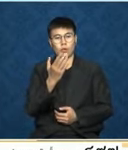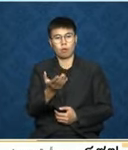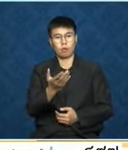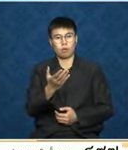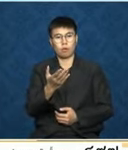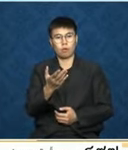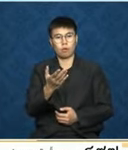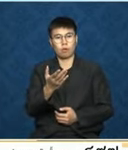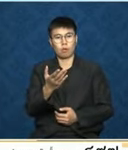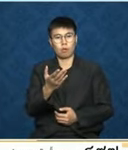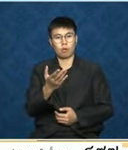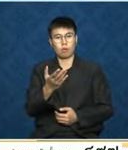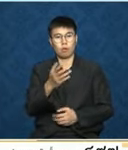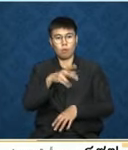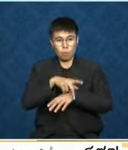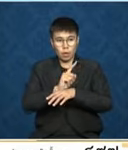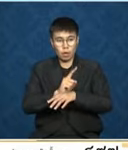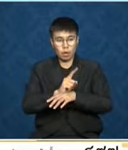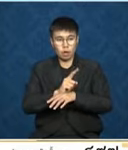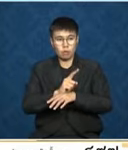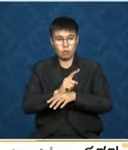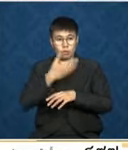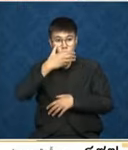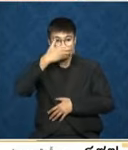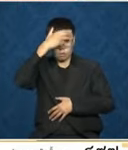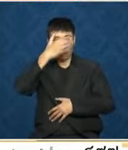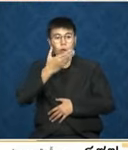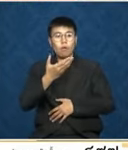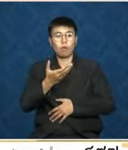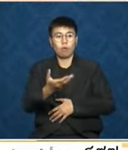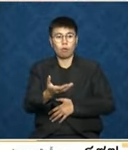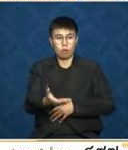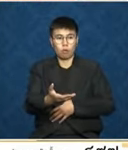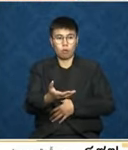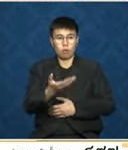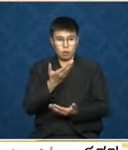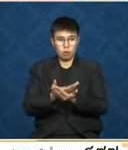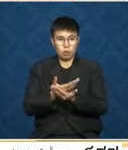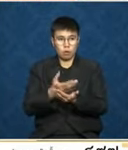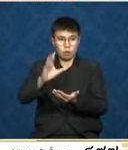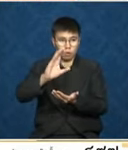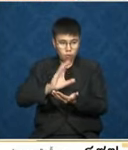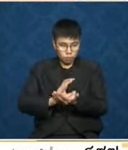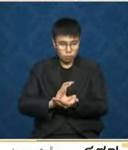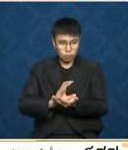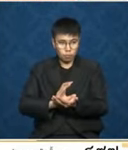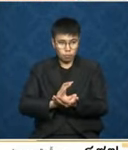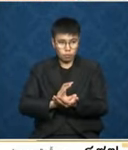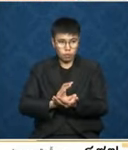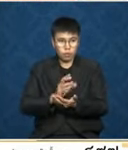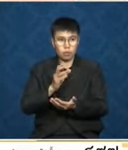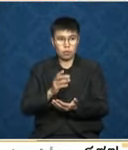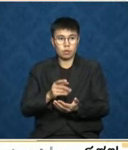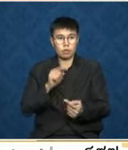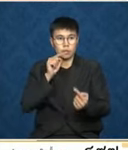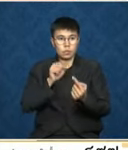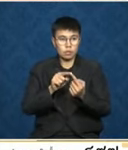ทางท่านประธานทางสภาได้ทำเรื่องขออ่างบประมาณผ่านสำนัก